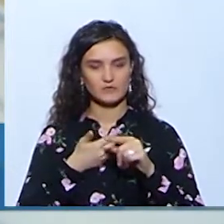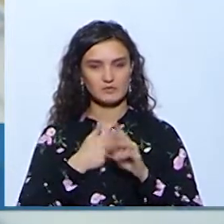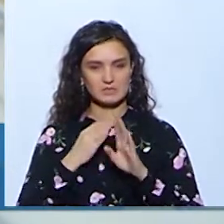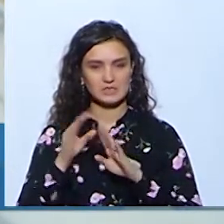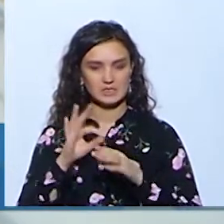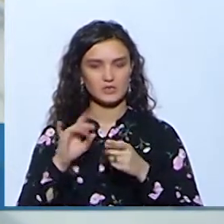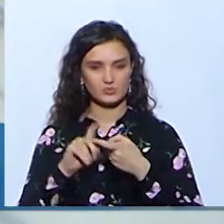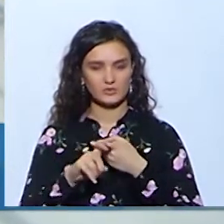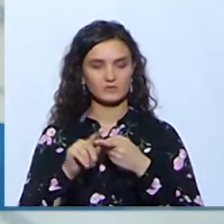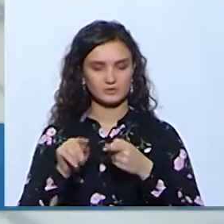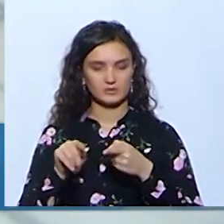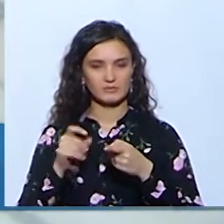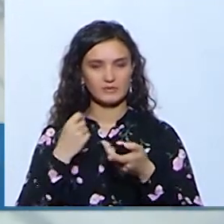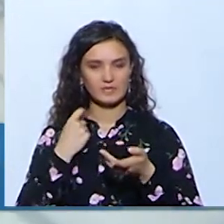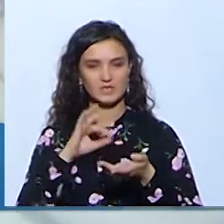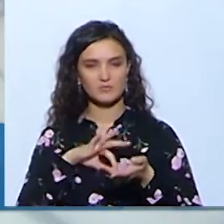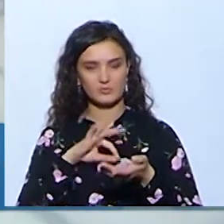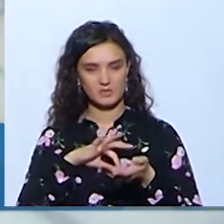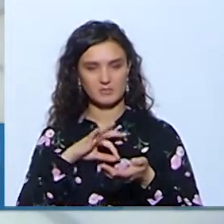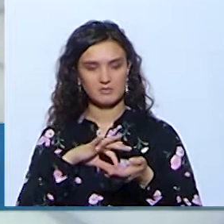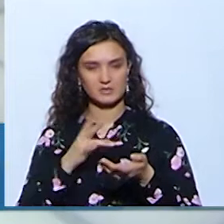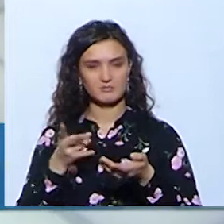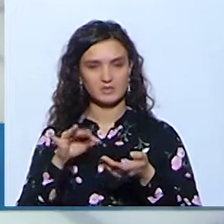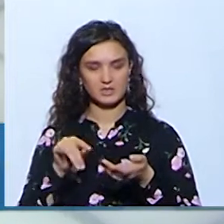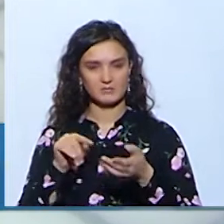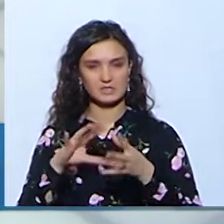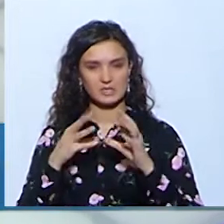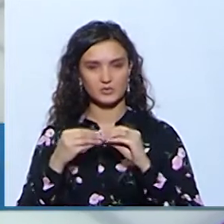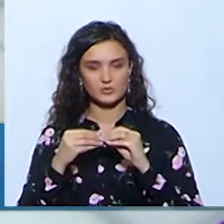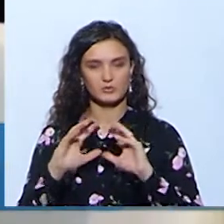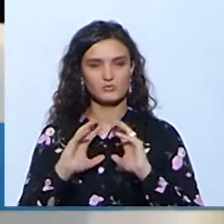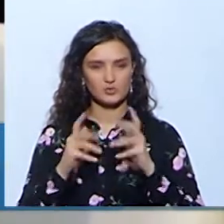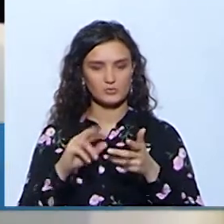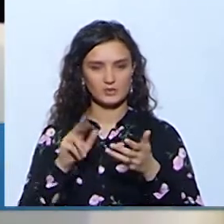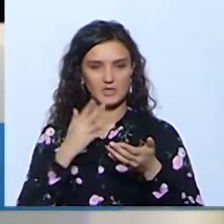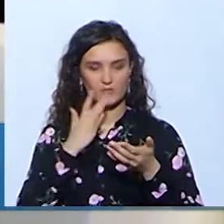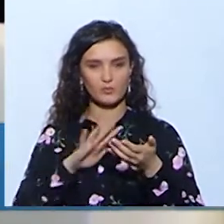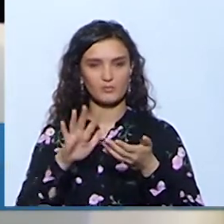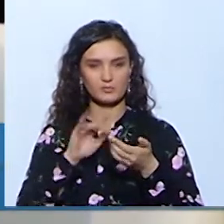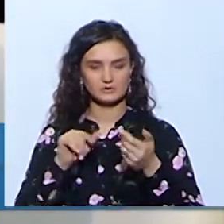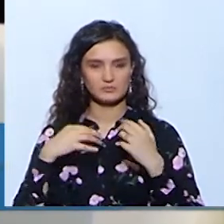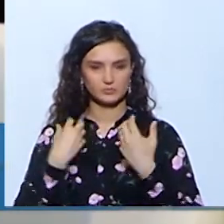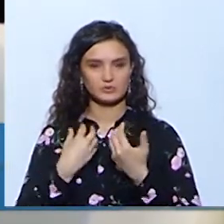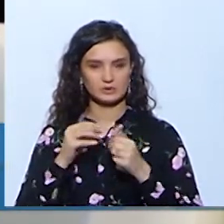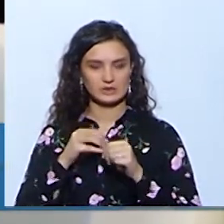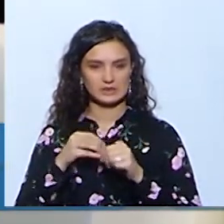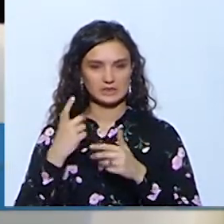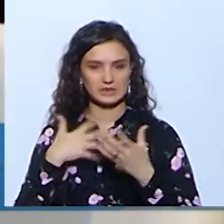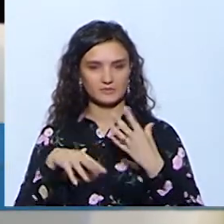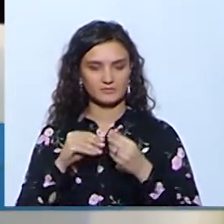წესაც უკავშირდება და იგივე ღვინის მოხმარებას გარკვეულწილად, მაგრამ ზოგადად სოფლიო და ევროპული მასშტაბით სამწუხაროდ ლიდერები